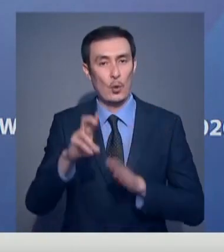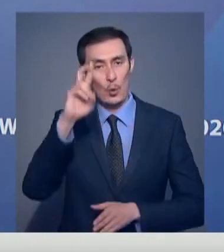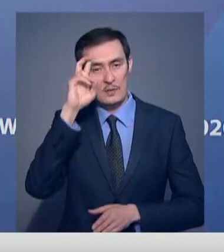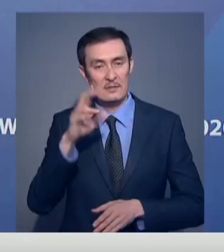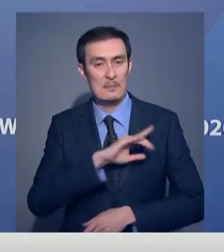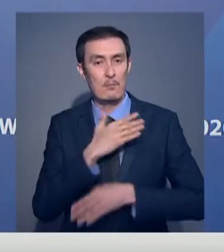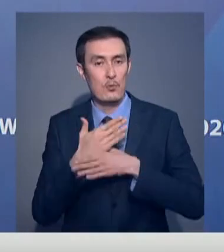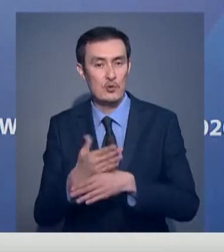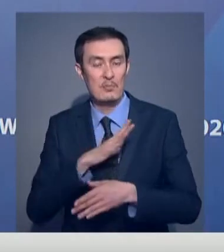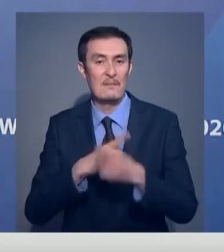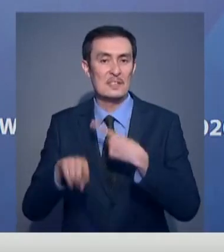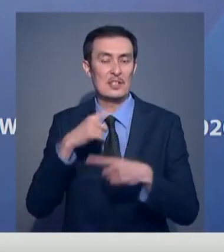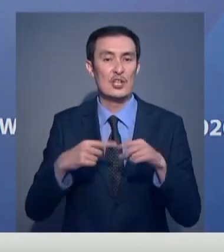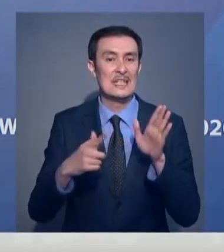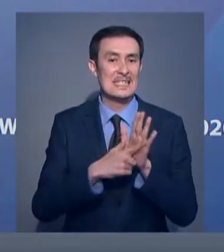были возвращены